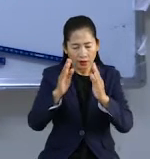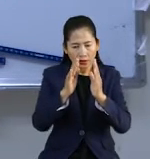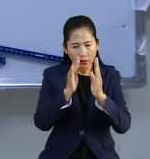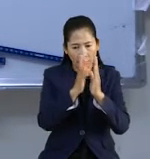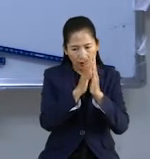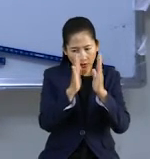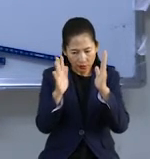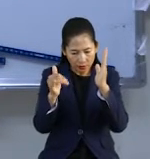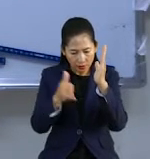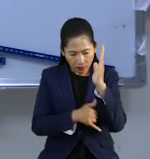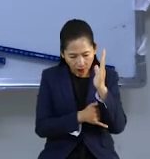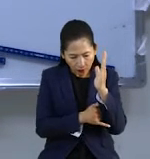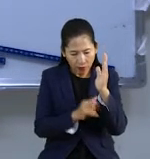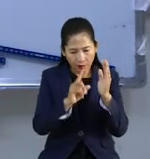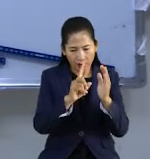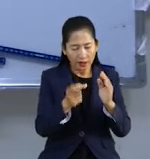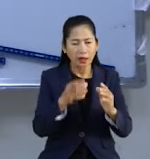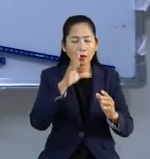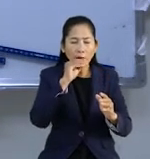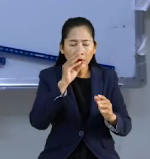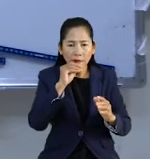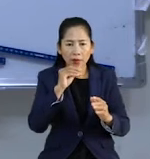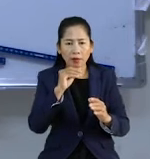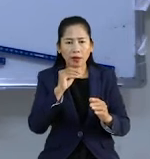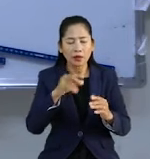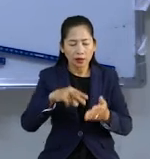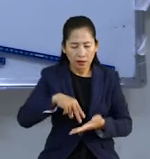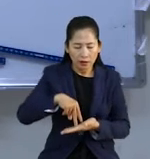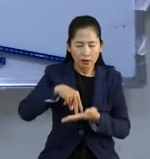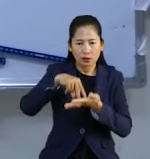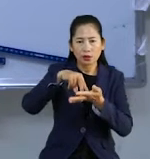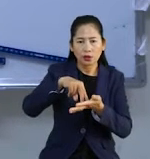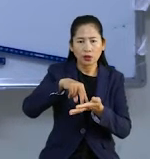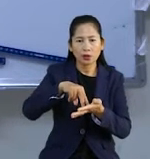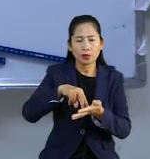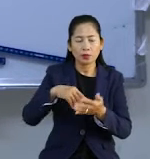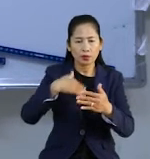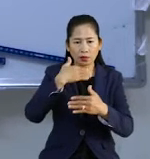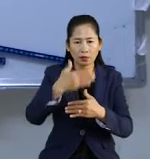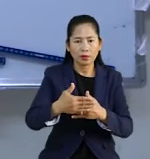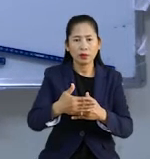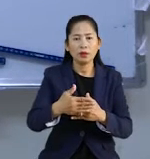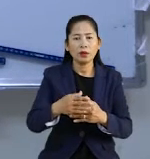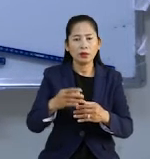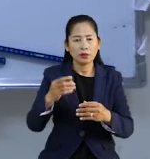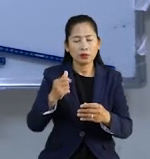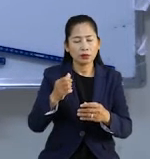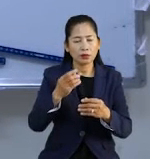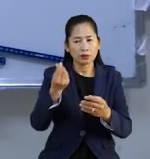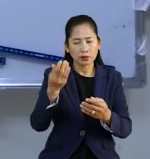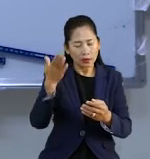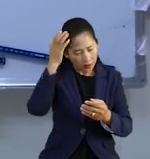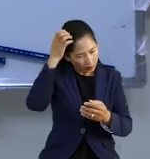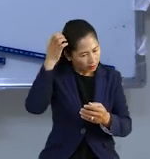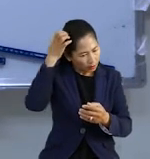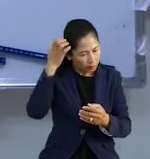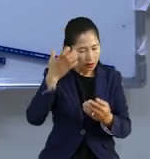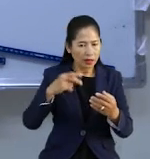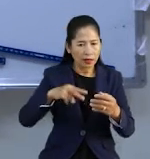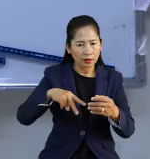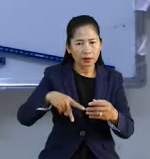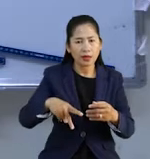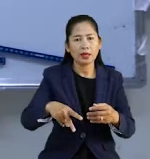ឈើម្នាក់ឯងគាត់និយាយបណ្ដើក្រោកឈរបណ្ដើបន្ទាប់មកគាត់យកដៃអេះក្បាលហើយ